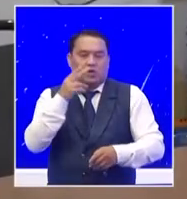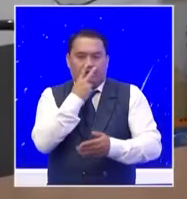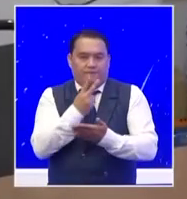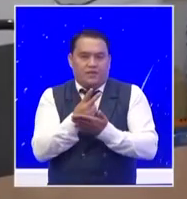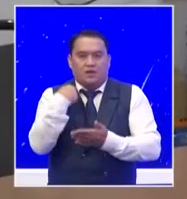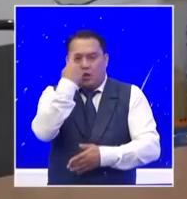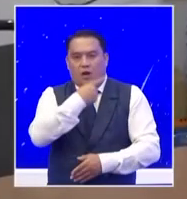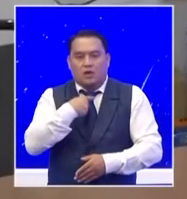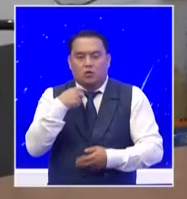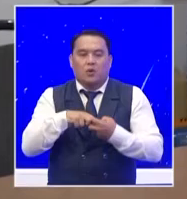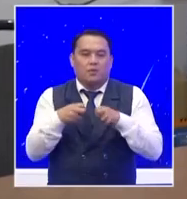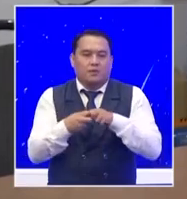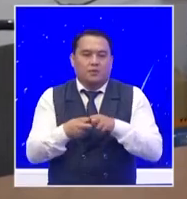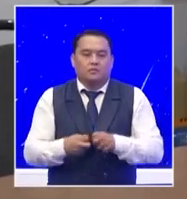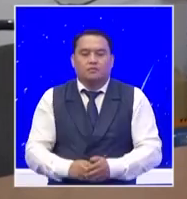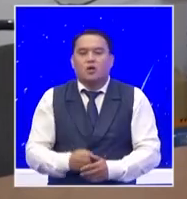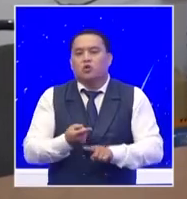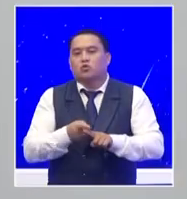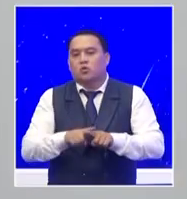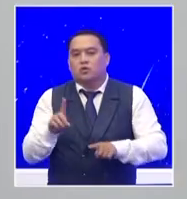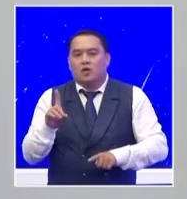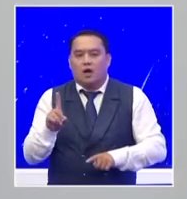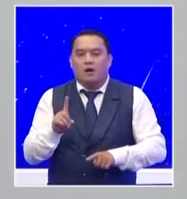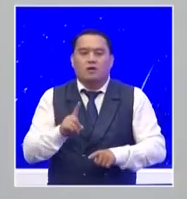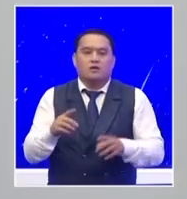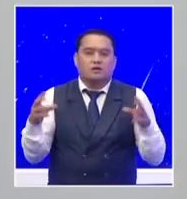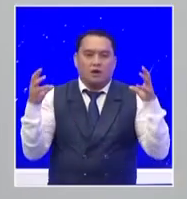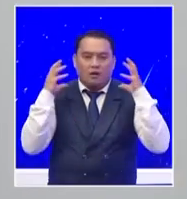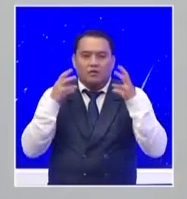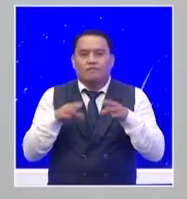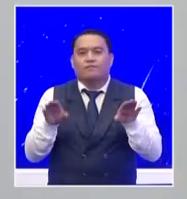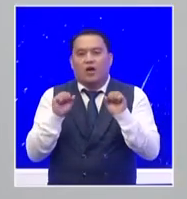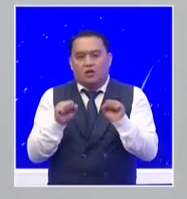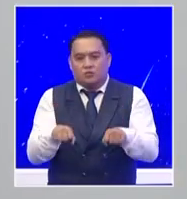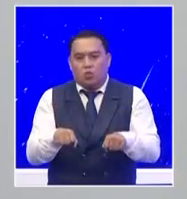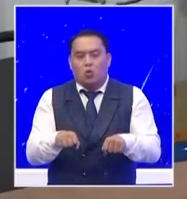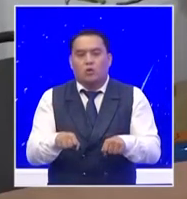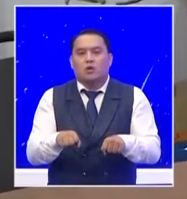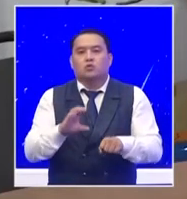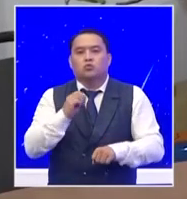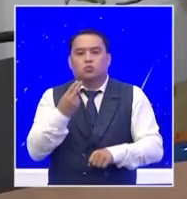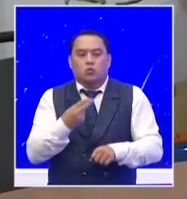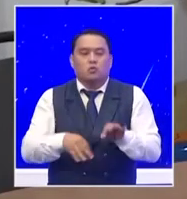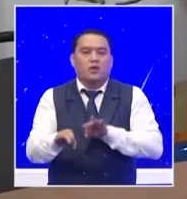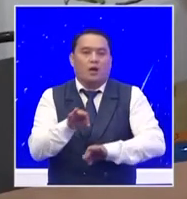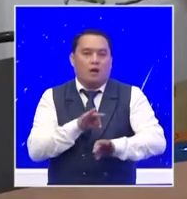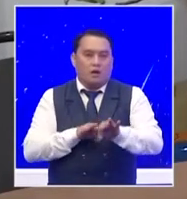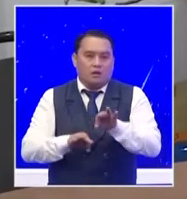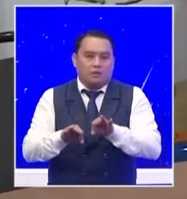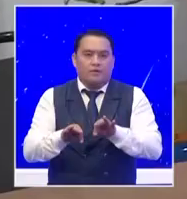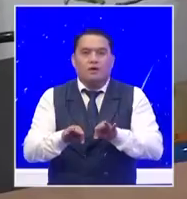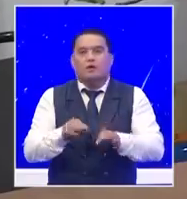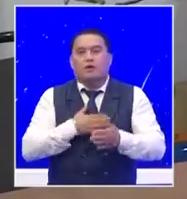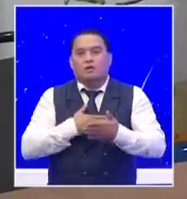видеть лица, имеющие проблемы со слухом. Стоит отметить, радио равных возможностей появится благодаря ярмарке социальных проектов, проводимой